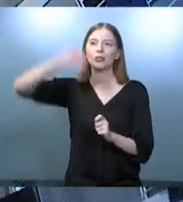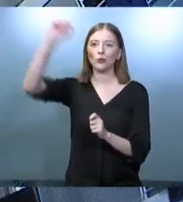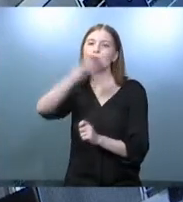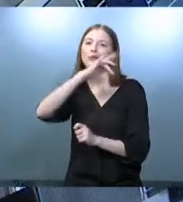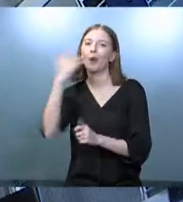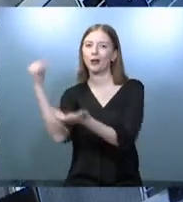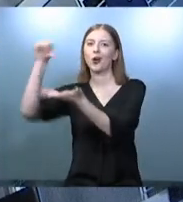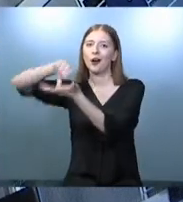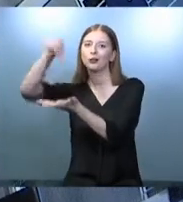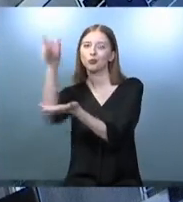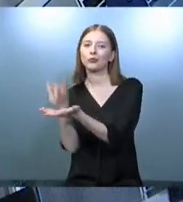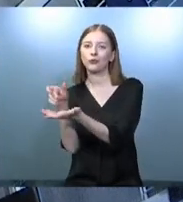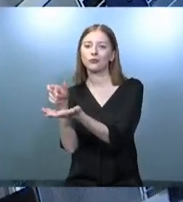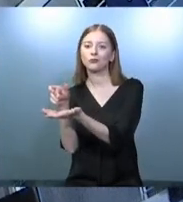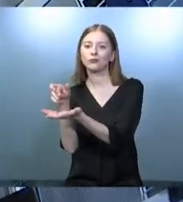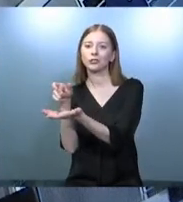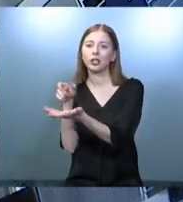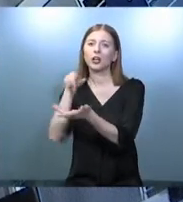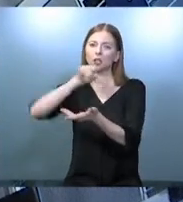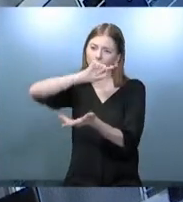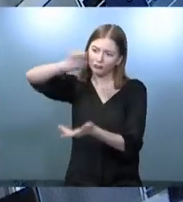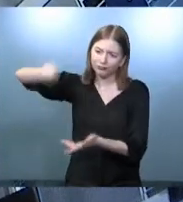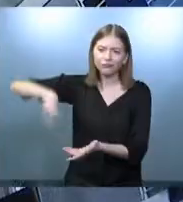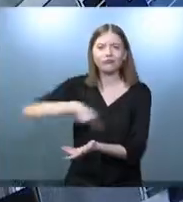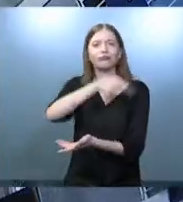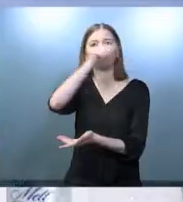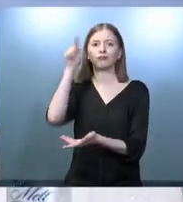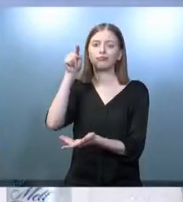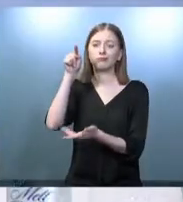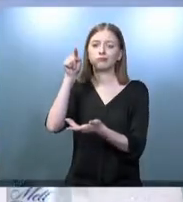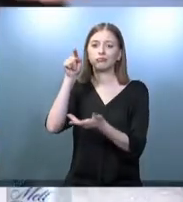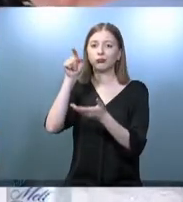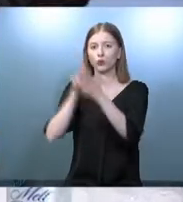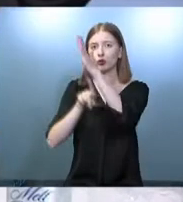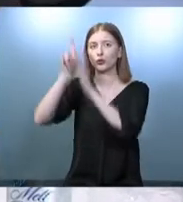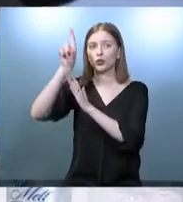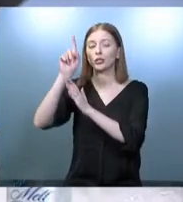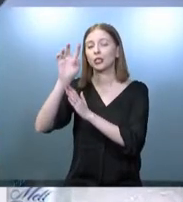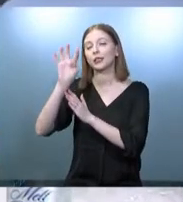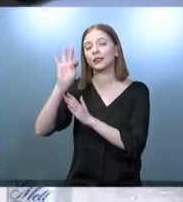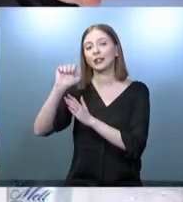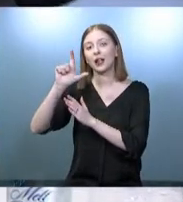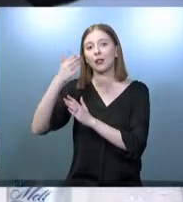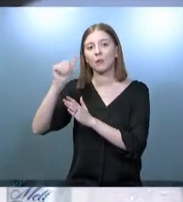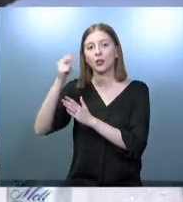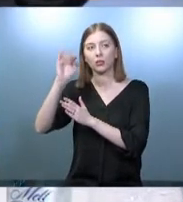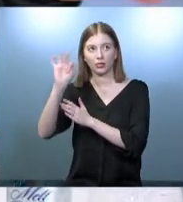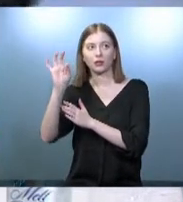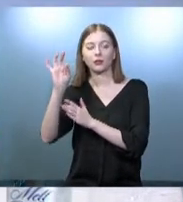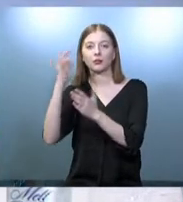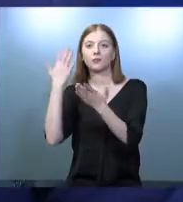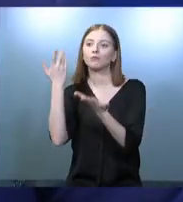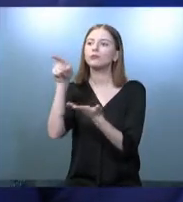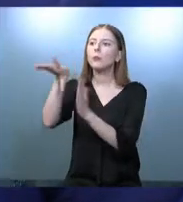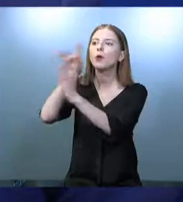kad jis arčiausiai manęs ir mes pagal laikrodžio rodiklę sukame ratu. Ponas Talmantas, kodėl už jūsų sąrašą ir už jūs rinkėjas turėtų